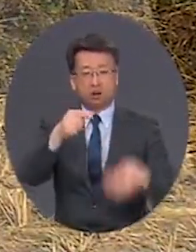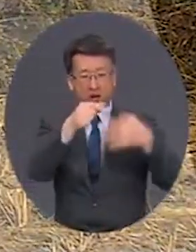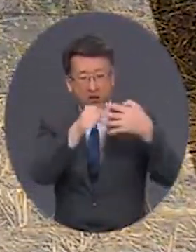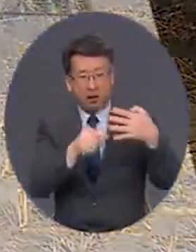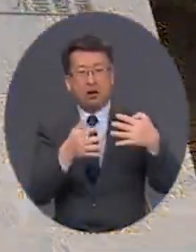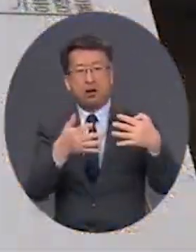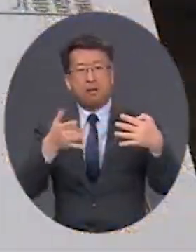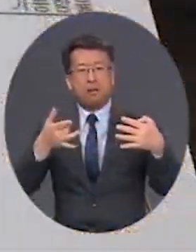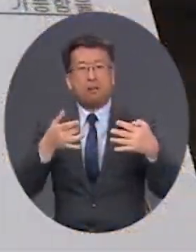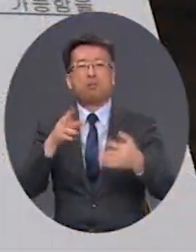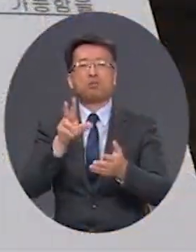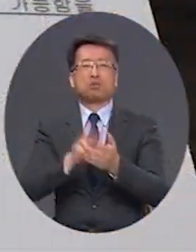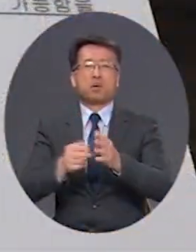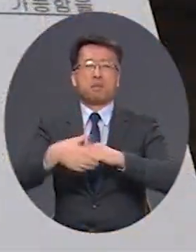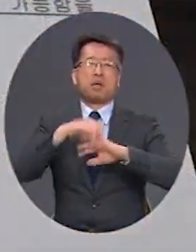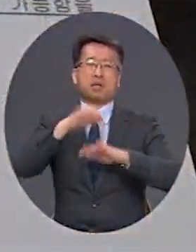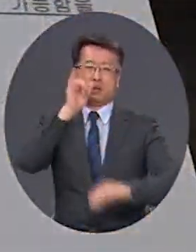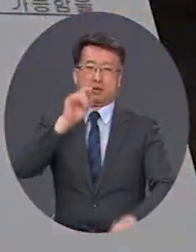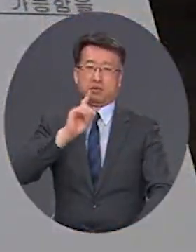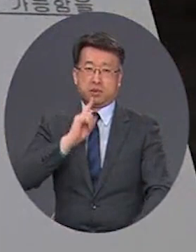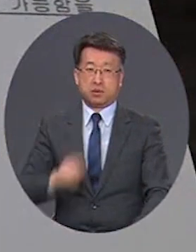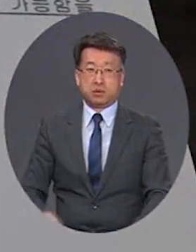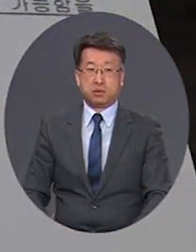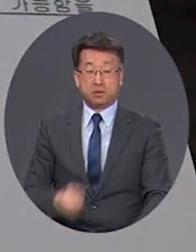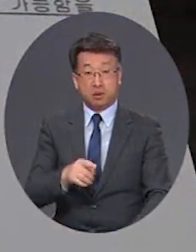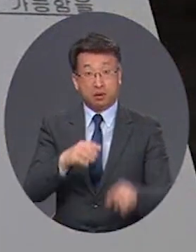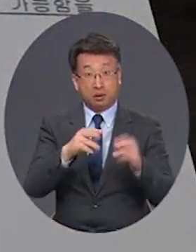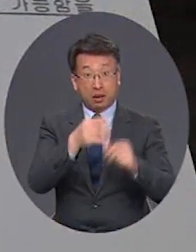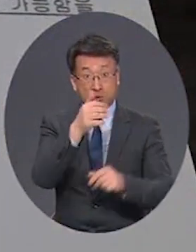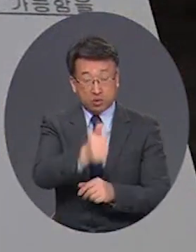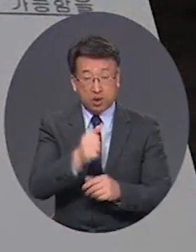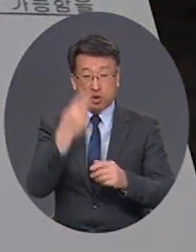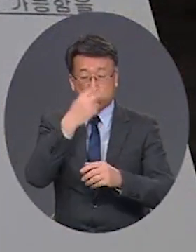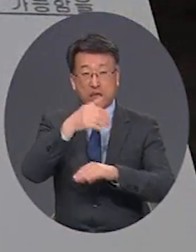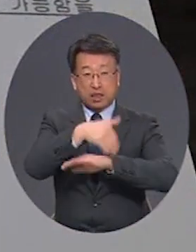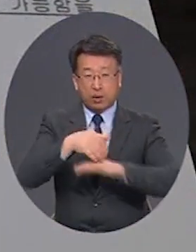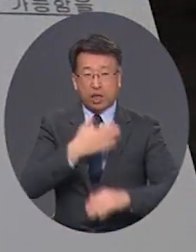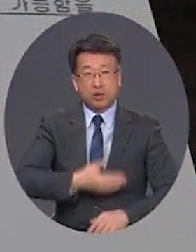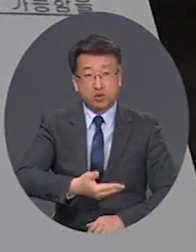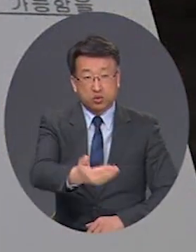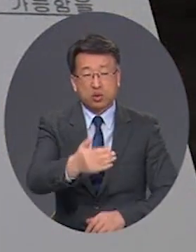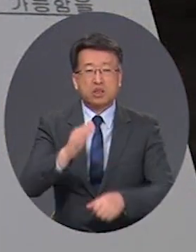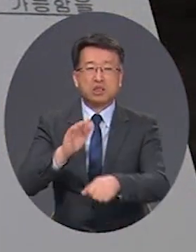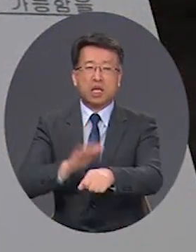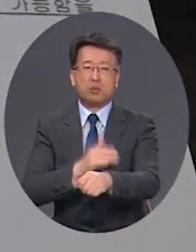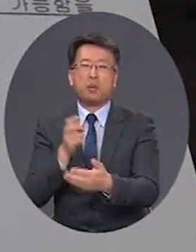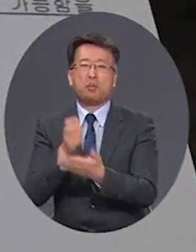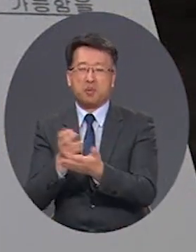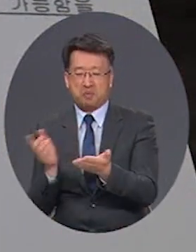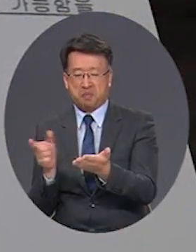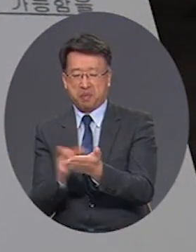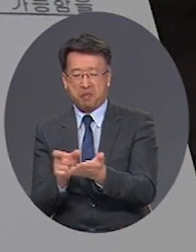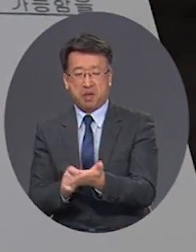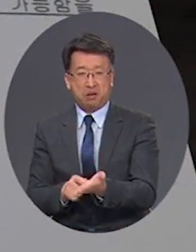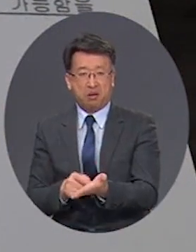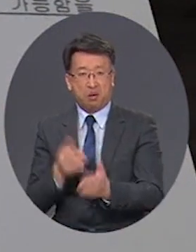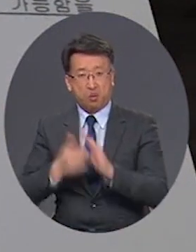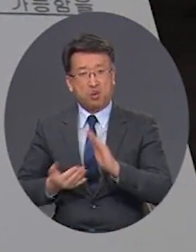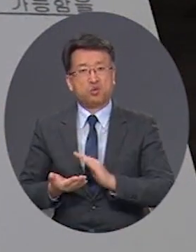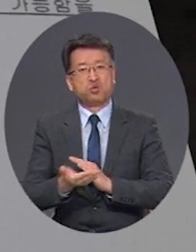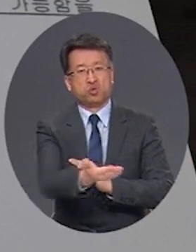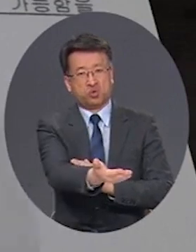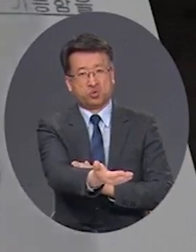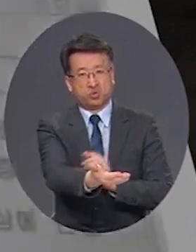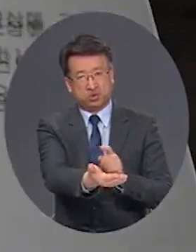발견됐습니다. 남부발전은 지난해 11월 소유주에게 조사 계획을 알리면서 잘못된 법조항을 적용해 공문 행위를